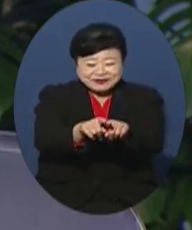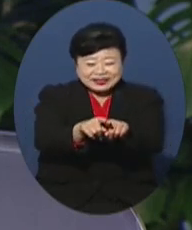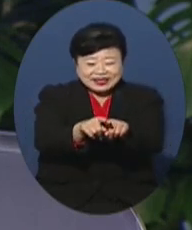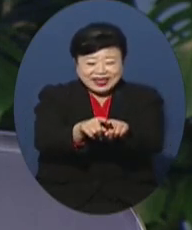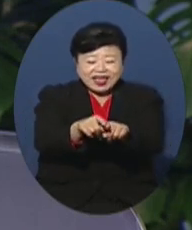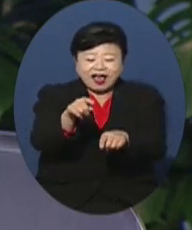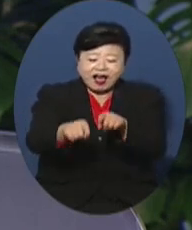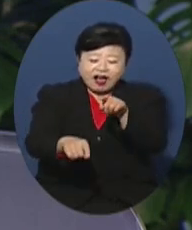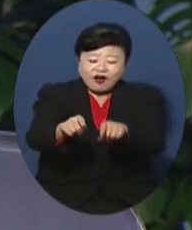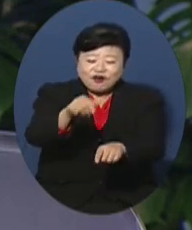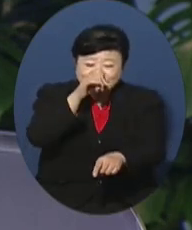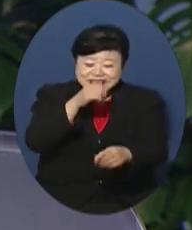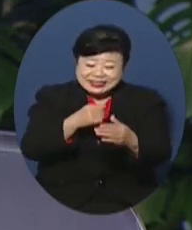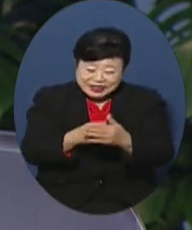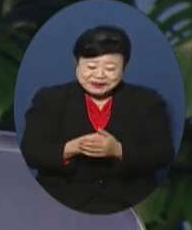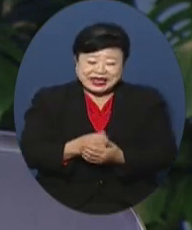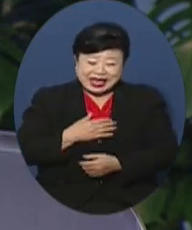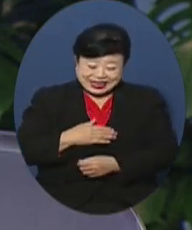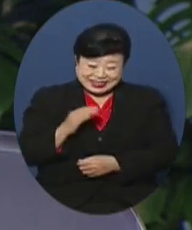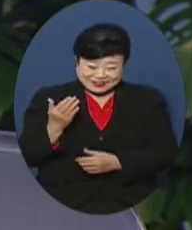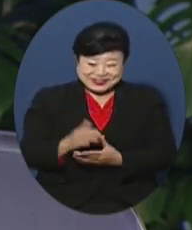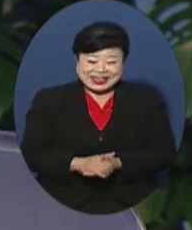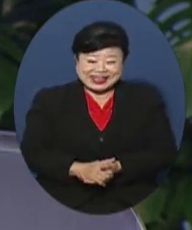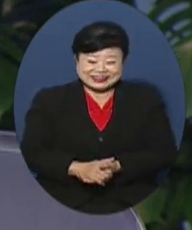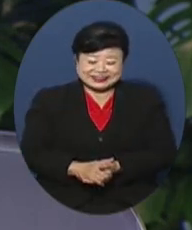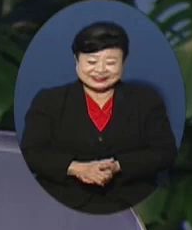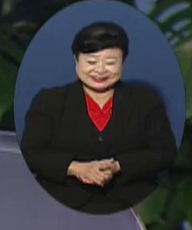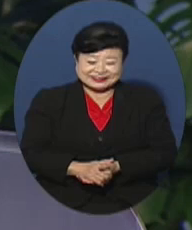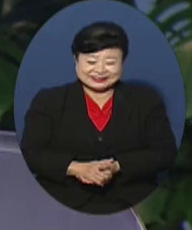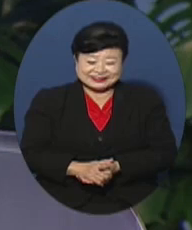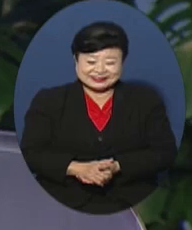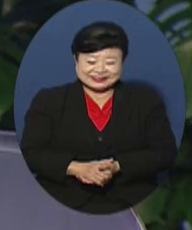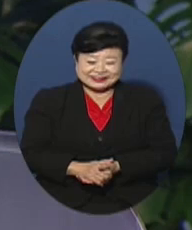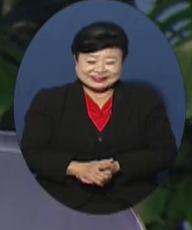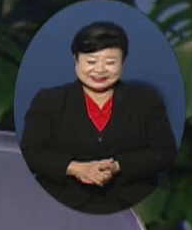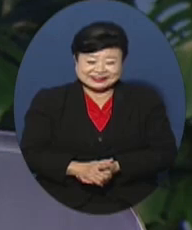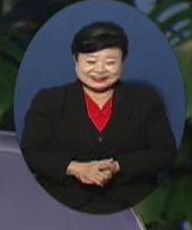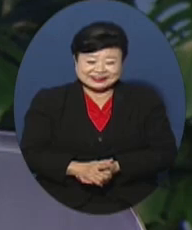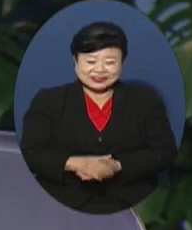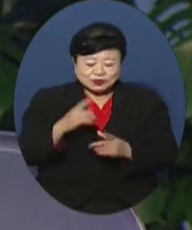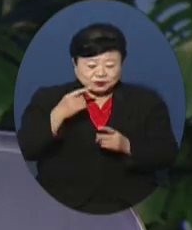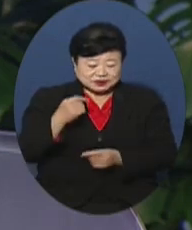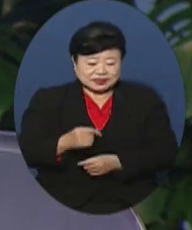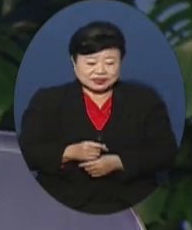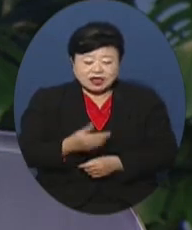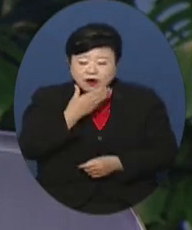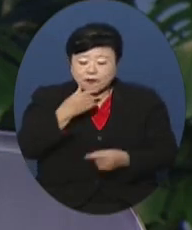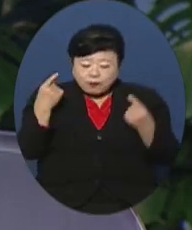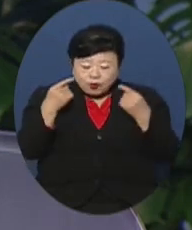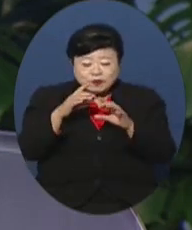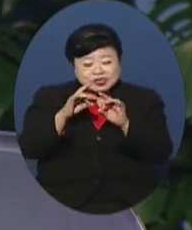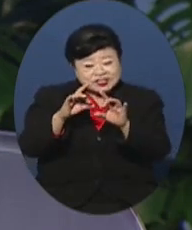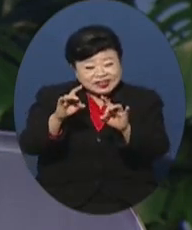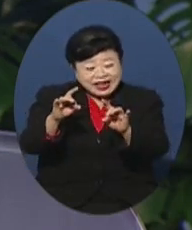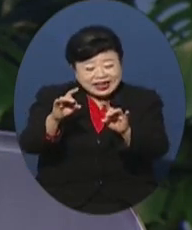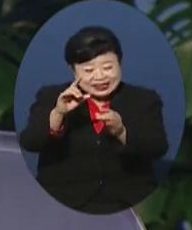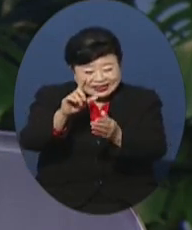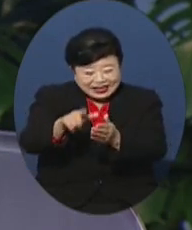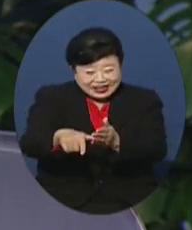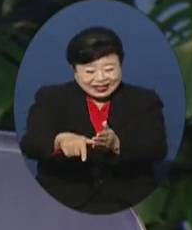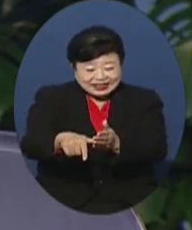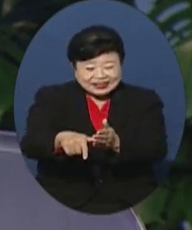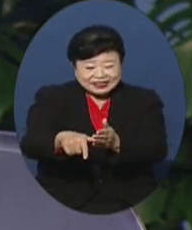걷고 계시다는 것을 알아야 합니다. 저는 복음을 전하러 다니다